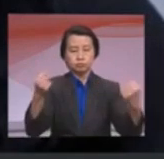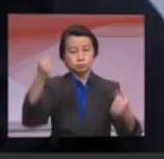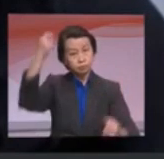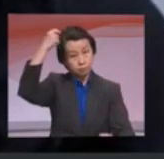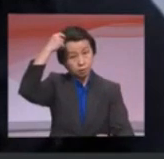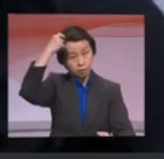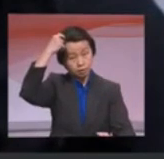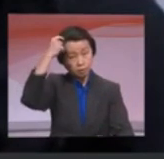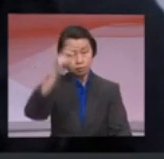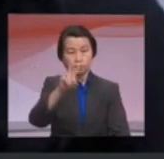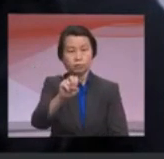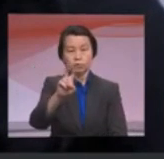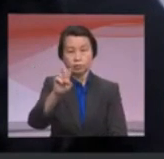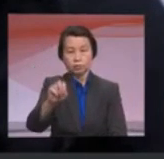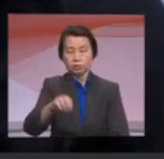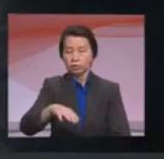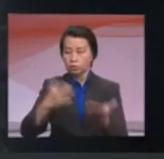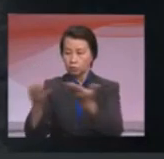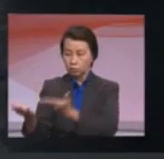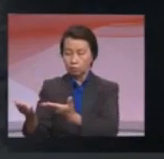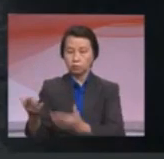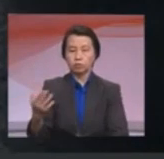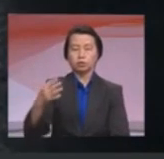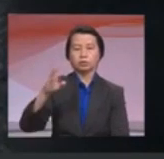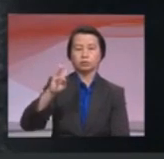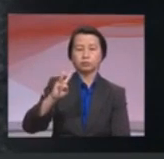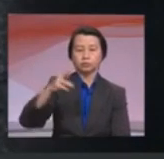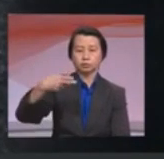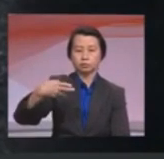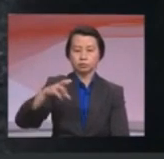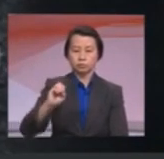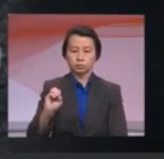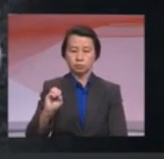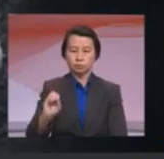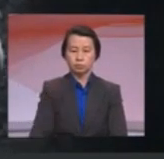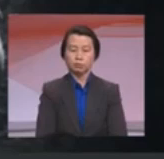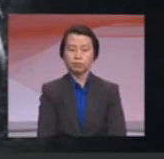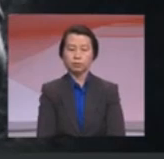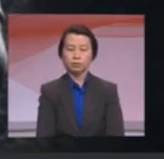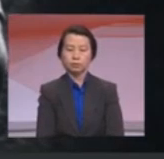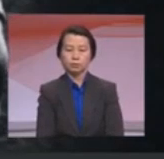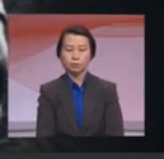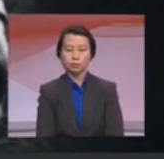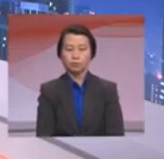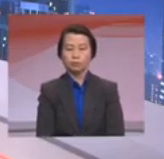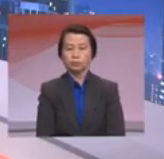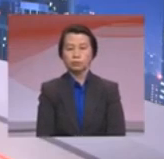Sedunia 2020 oleh Pertubuhan Kesihatan Sedunia WHO.